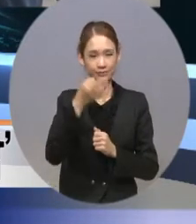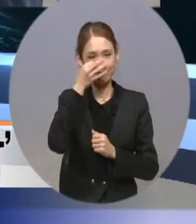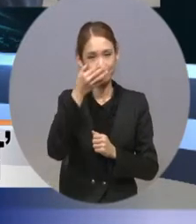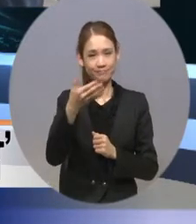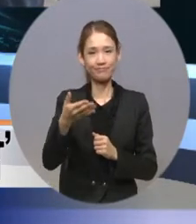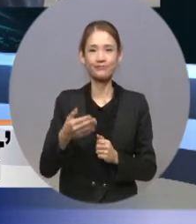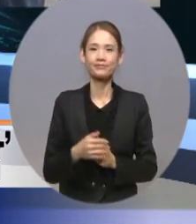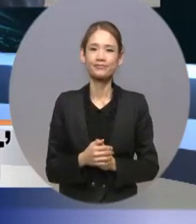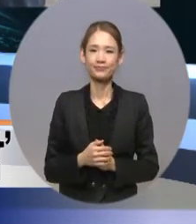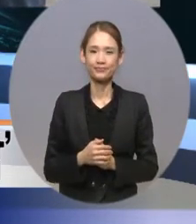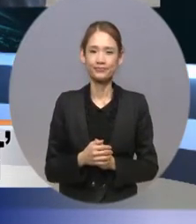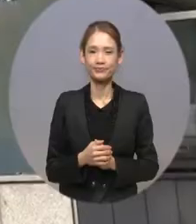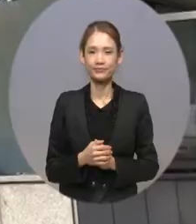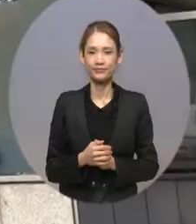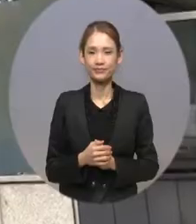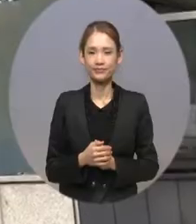보도합니다.